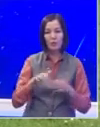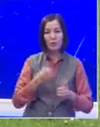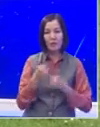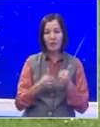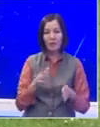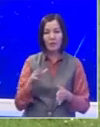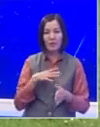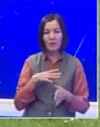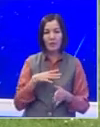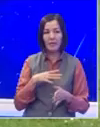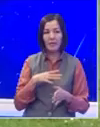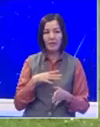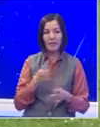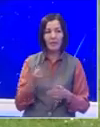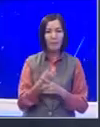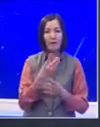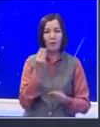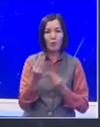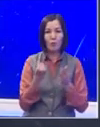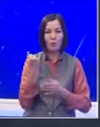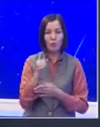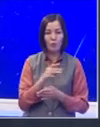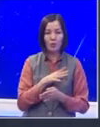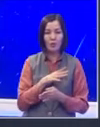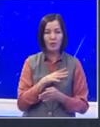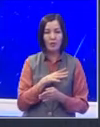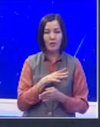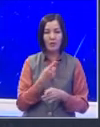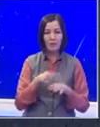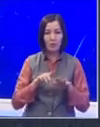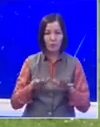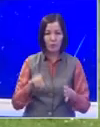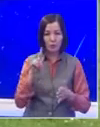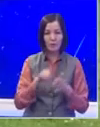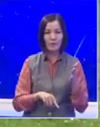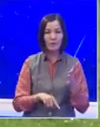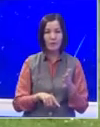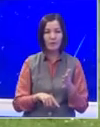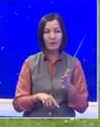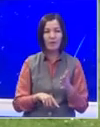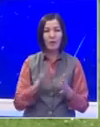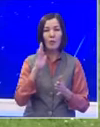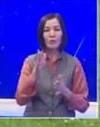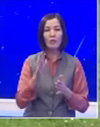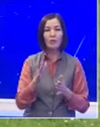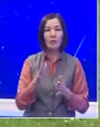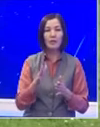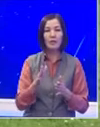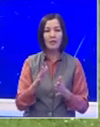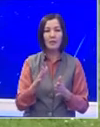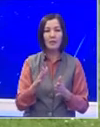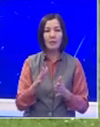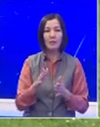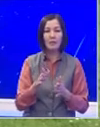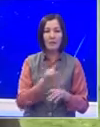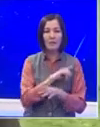отырмыз. Алғашқы ойынымызды ұттық. Осы турнирде 1 орын аламыз деп ойлаймыз. Мен болашақта өскенде Килиан Мбаппе сияқты футболшы